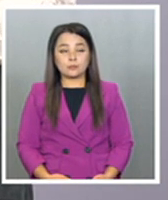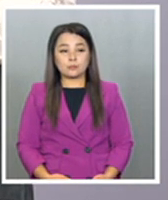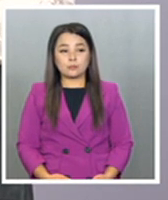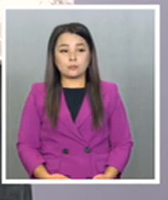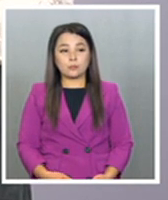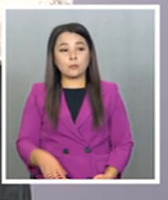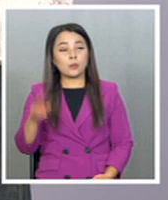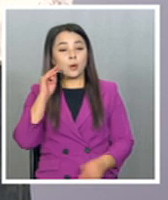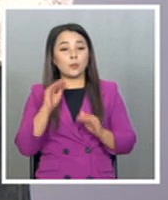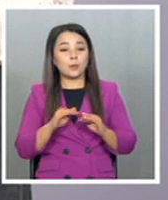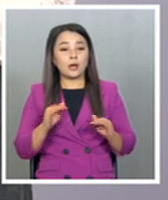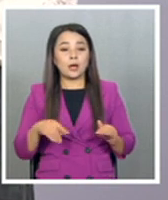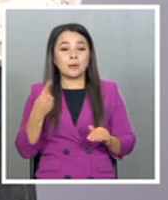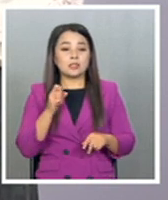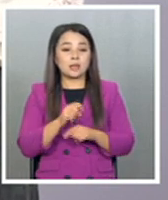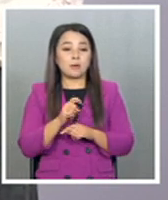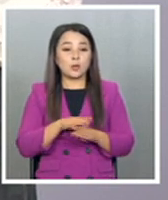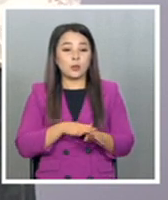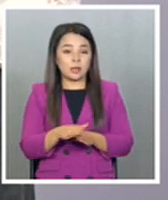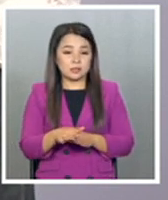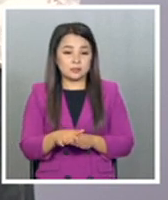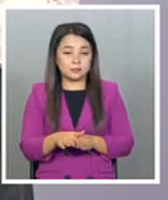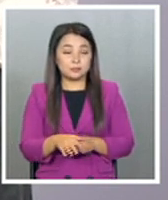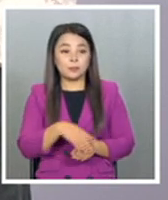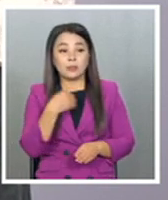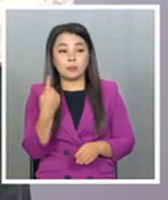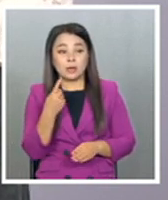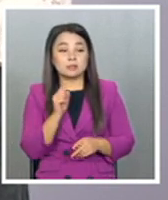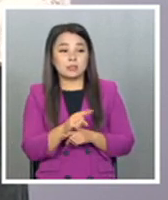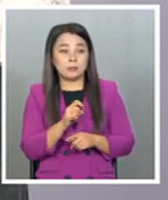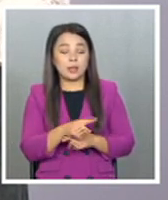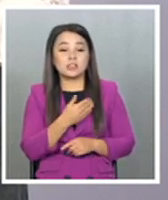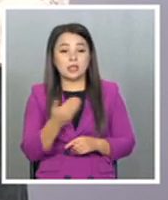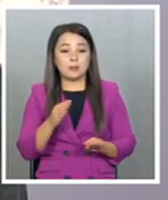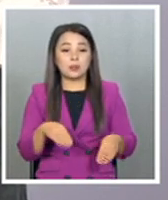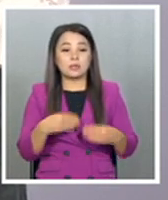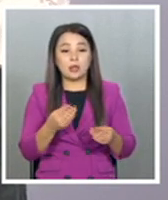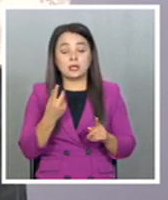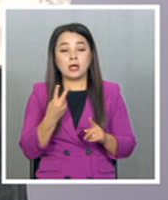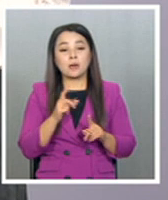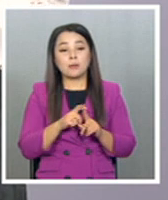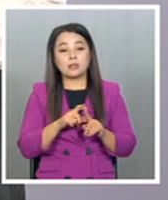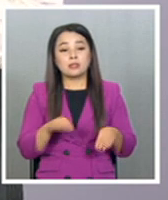Оқушылар, енді бірінші тапсырманы орындайық. Бірінші тапсырмада сіздерге екі мәтін беріледі.